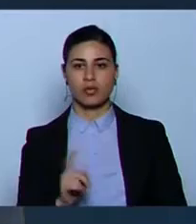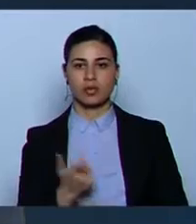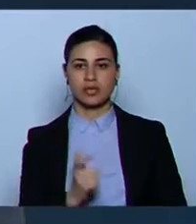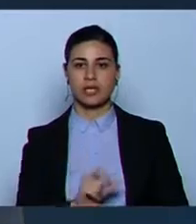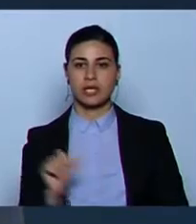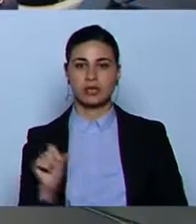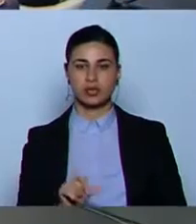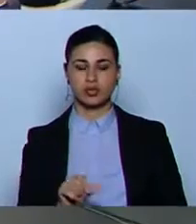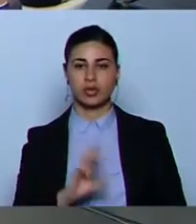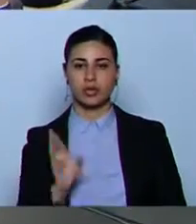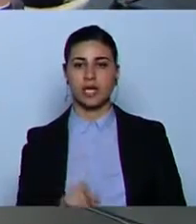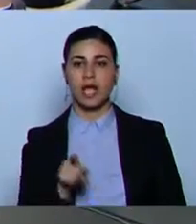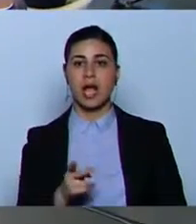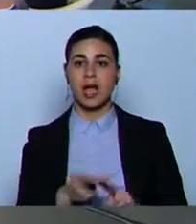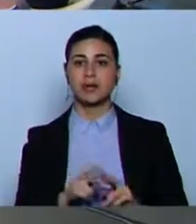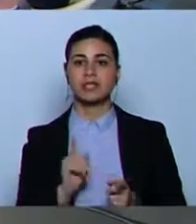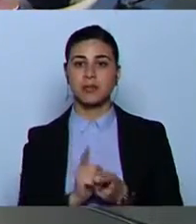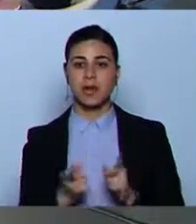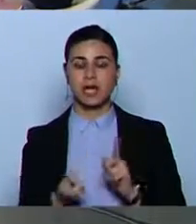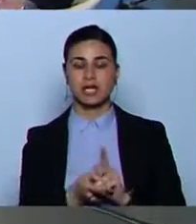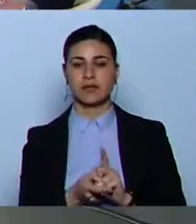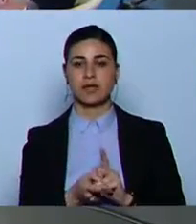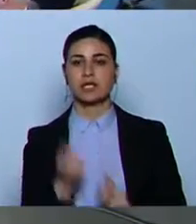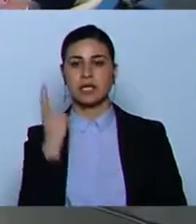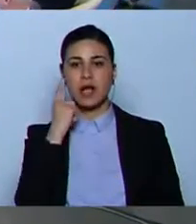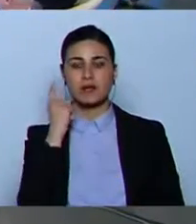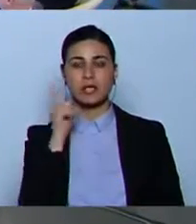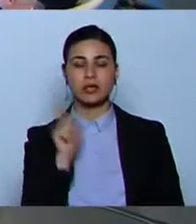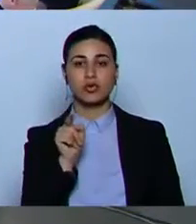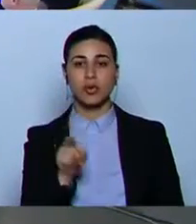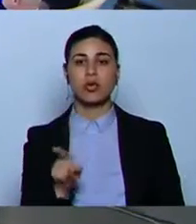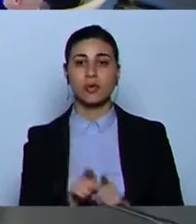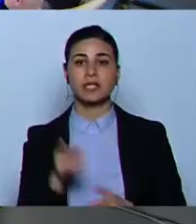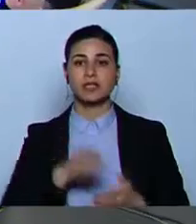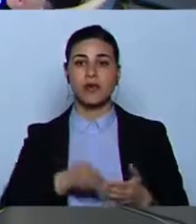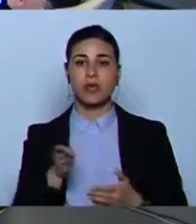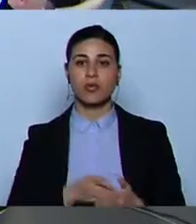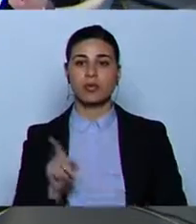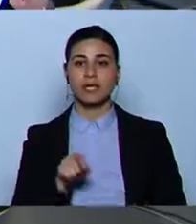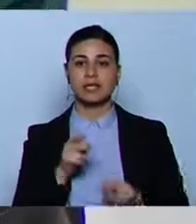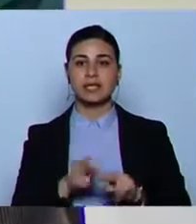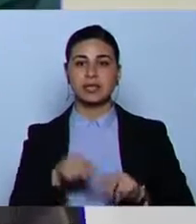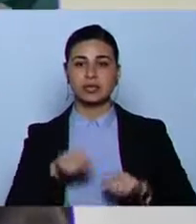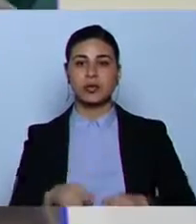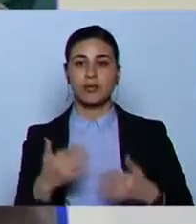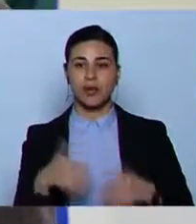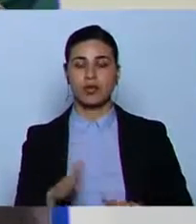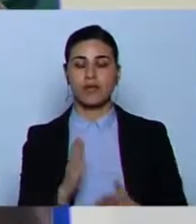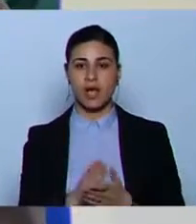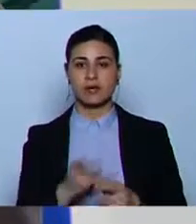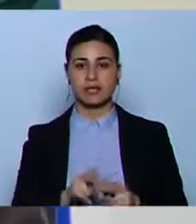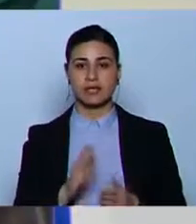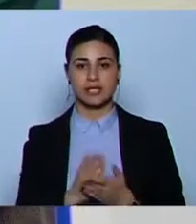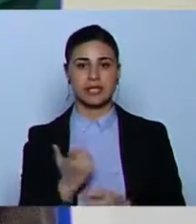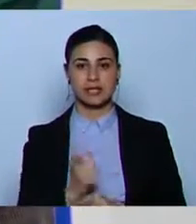ძალიან ცუდია და ამის მაგივრად გავიგეთ რომ იმასაც ვაუქმებთ რასაც ეს უფლება უკვე აქვს ეს